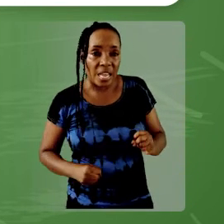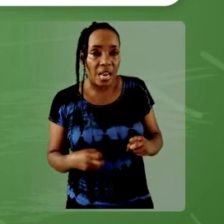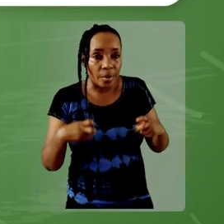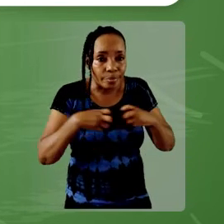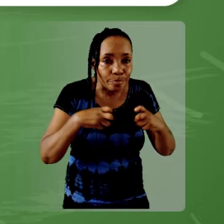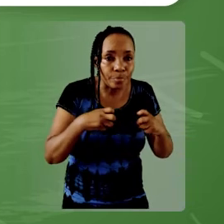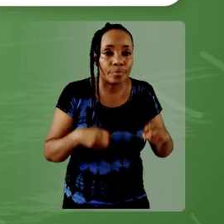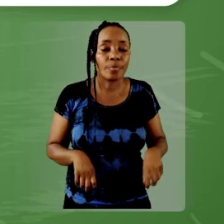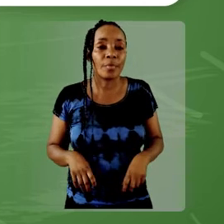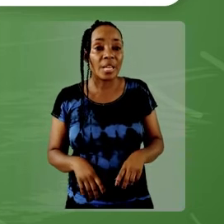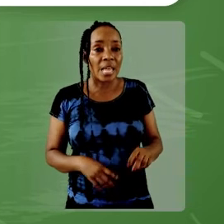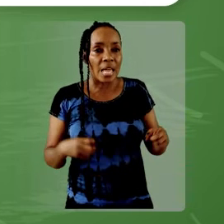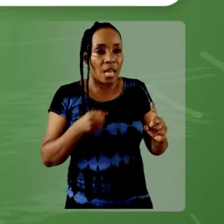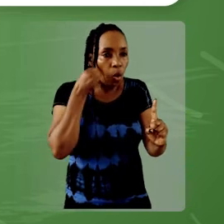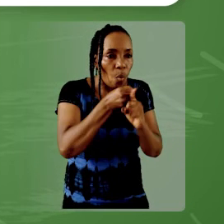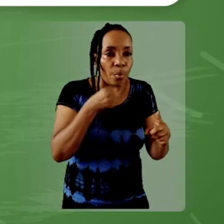l'électrocution.